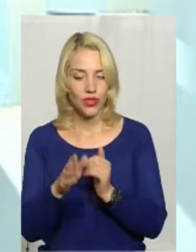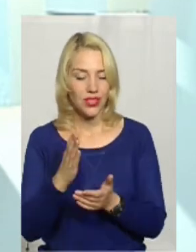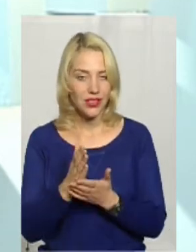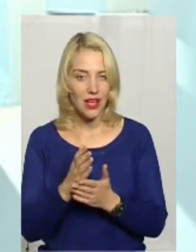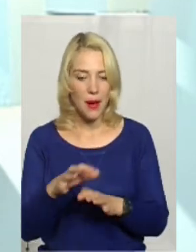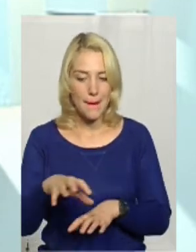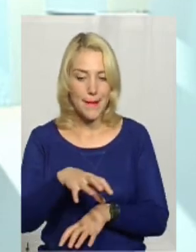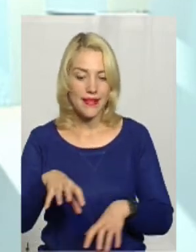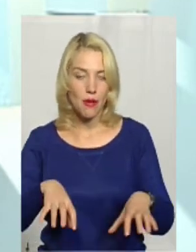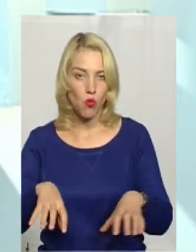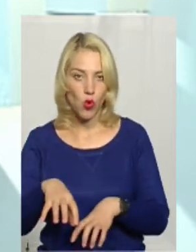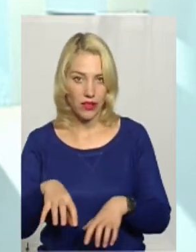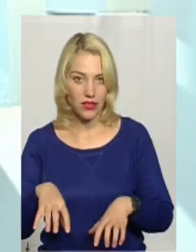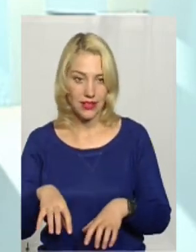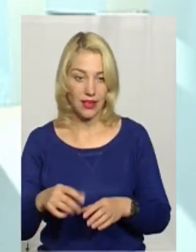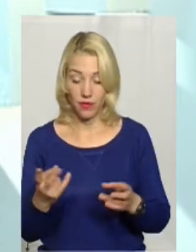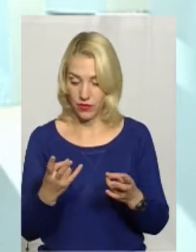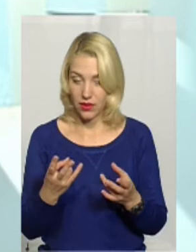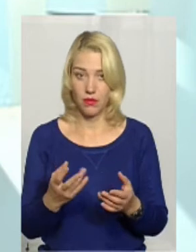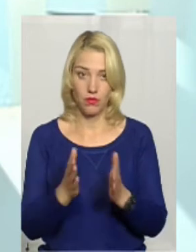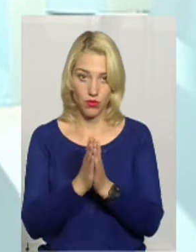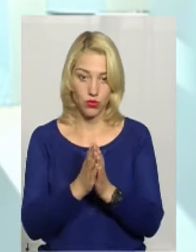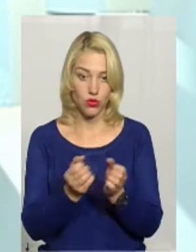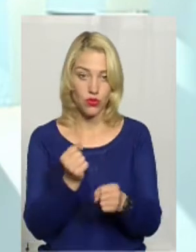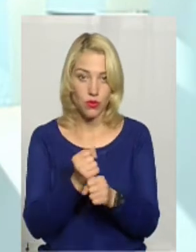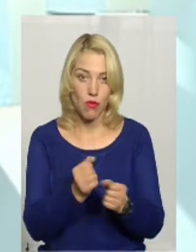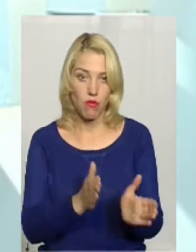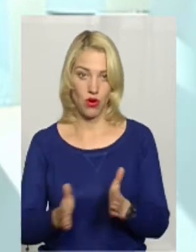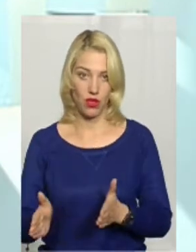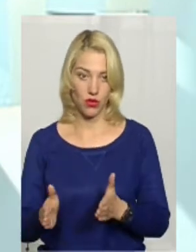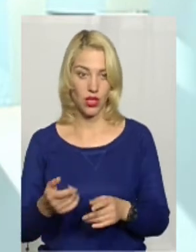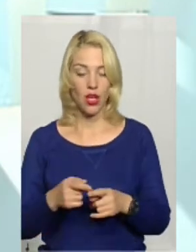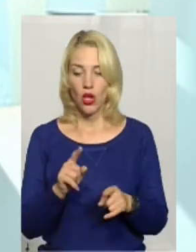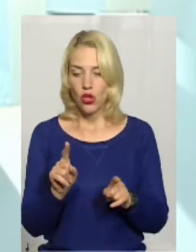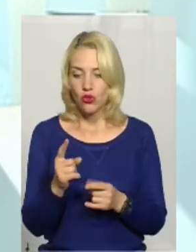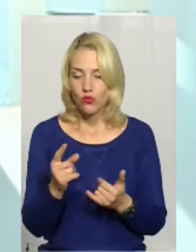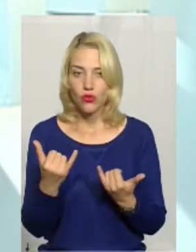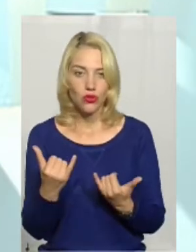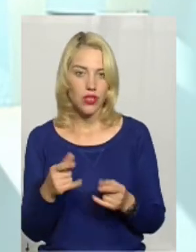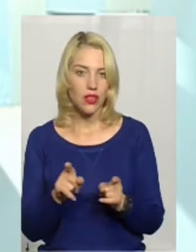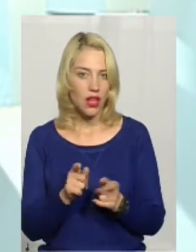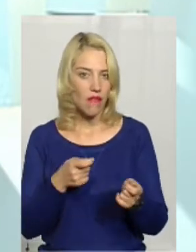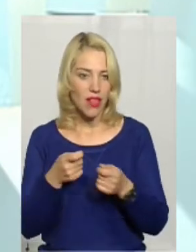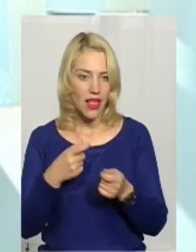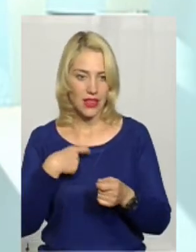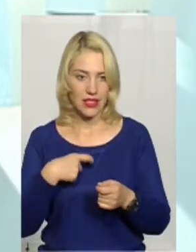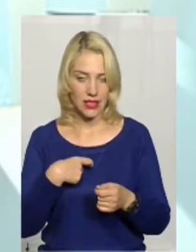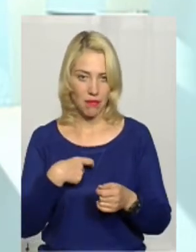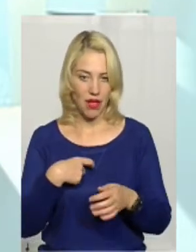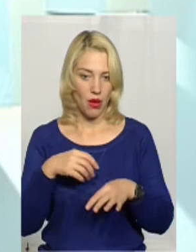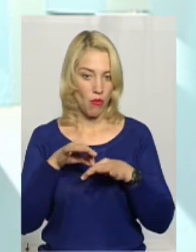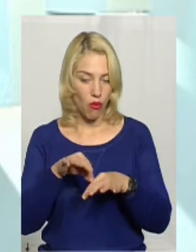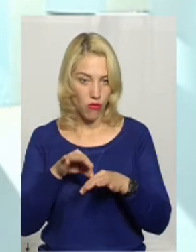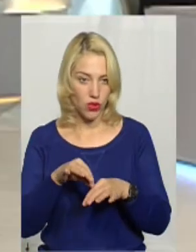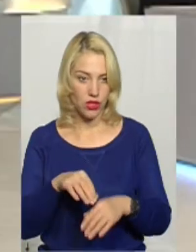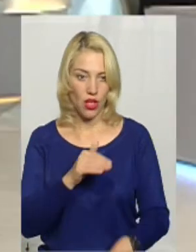маніпуляція. Наведіть порядок, елементарний порядок. Ну, це, до речі, сьогодні влада чомусь так себе поводить по ФОПах.